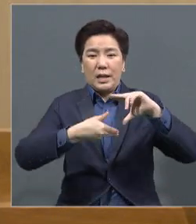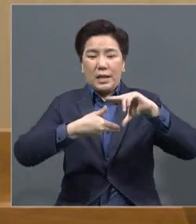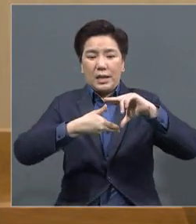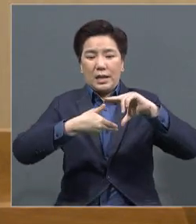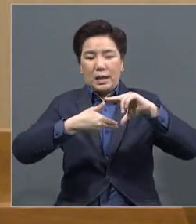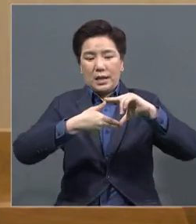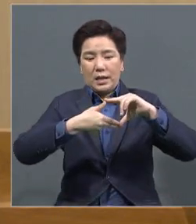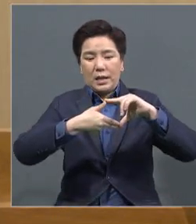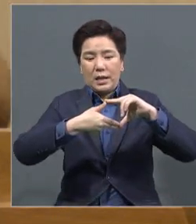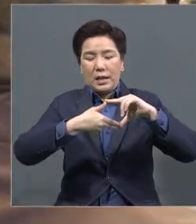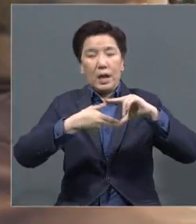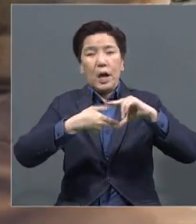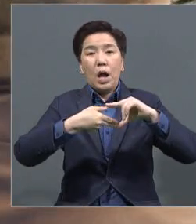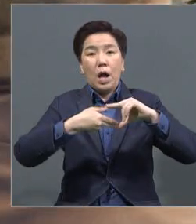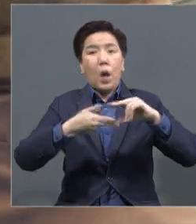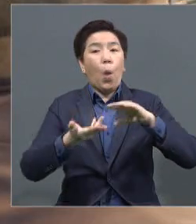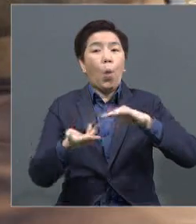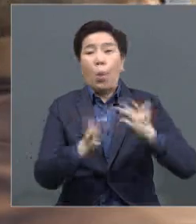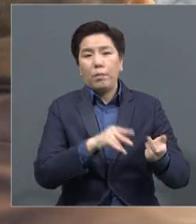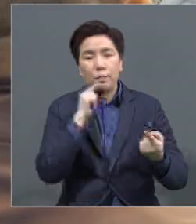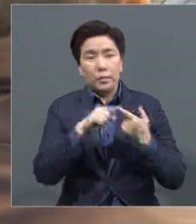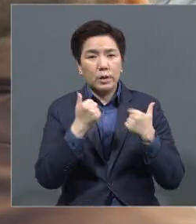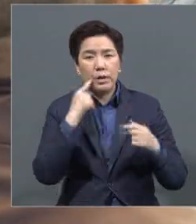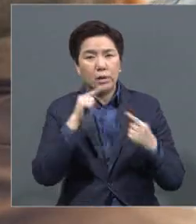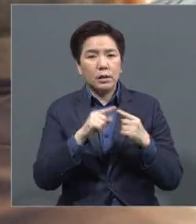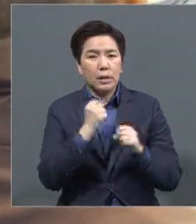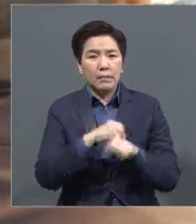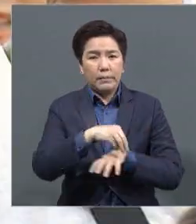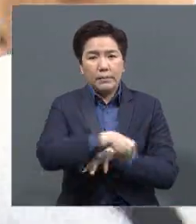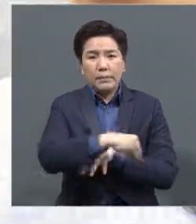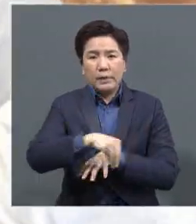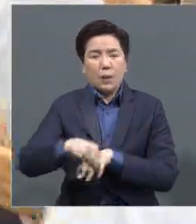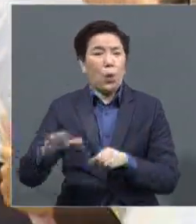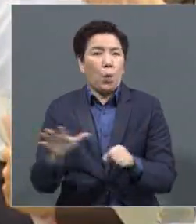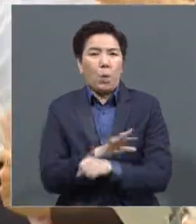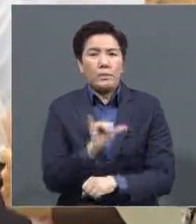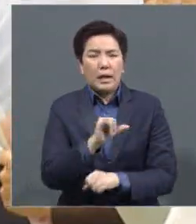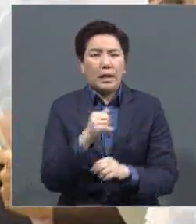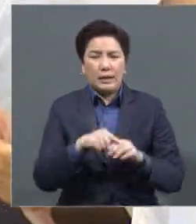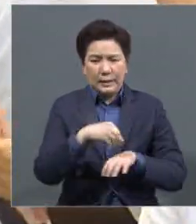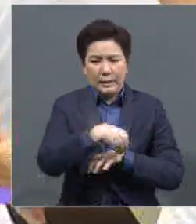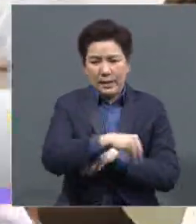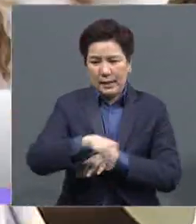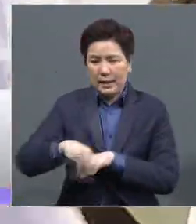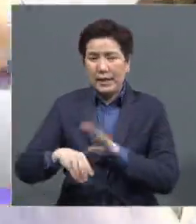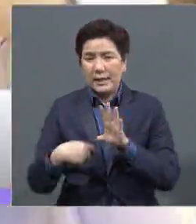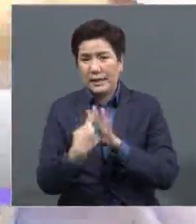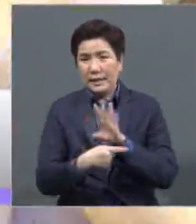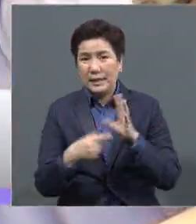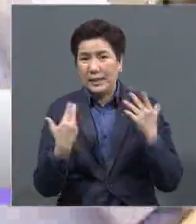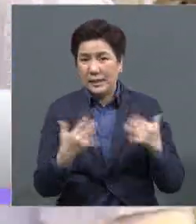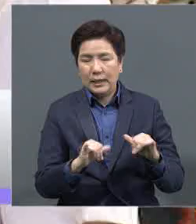ที่ยังใช้ชื่อพรรคถิ่นกาขาวชาววิลยังตั้งสาขาพรรคเนี่ยไม่ครบ 4สาขาว่าตามกฎ